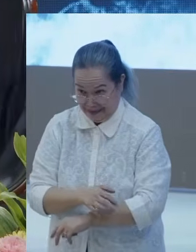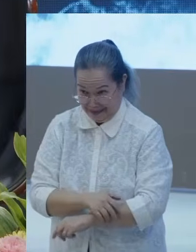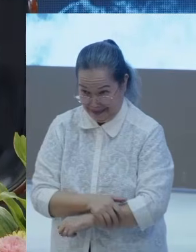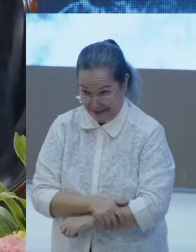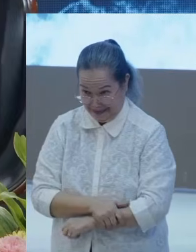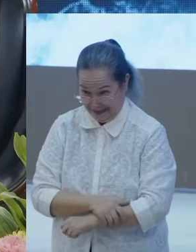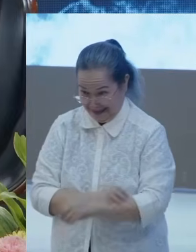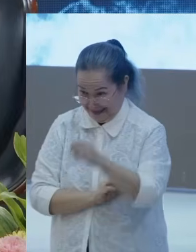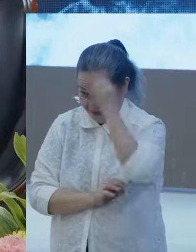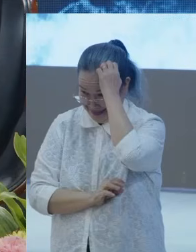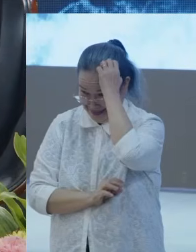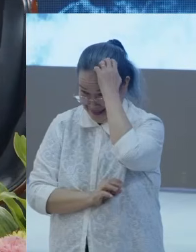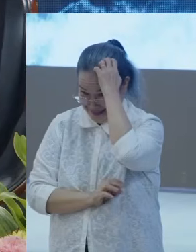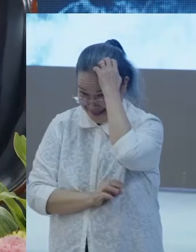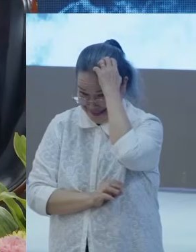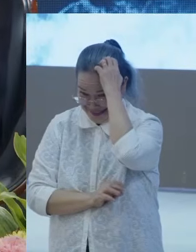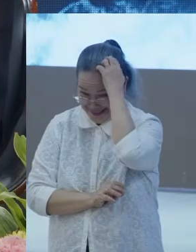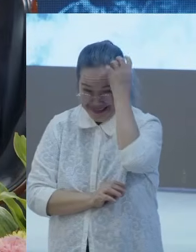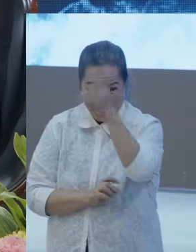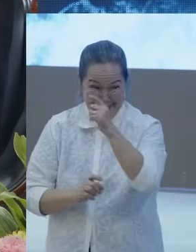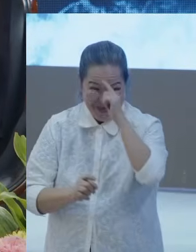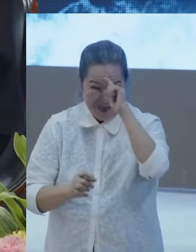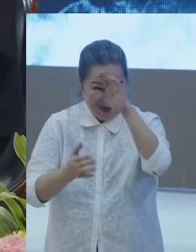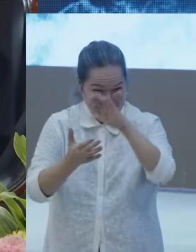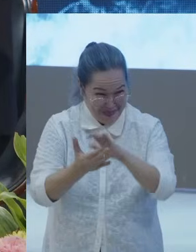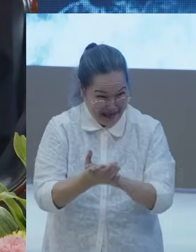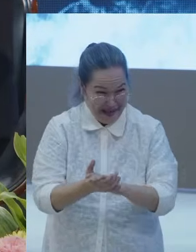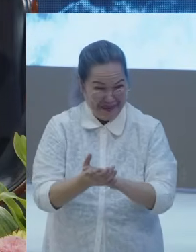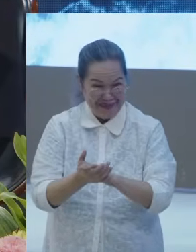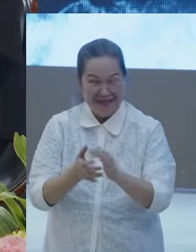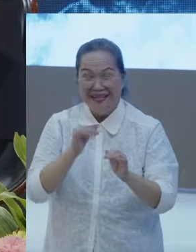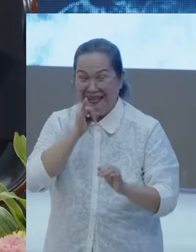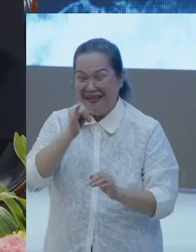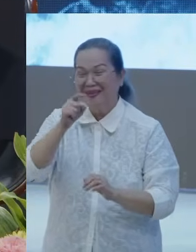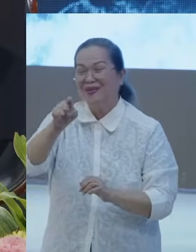to believe is to see.